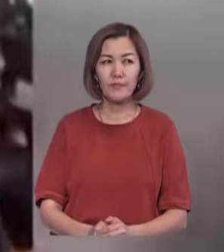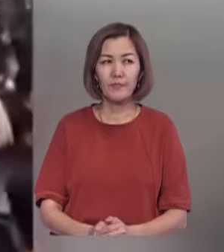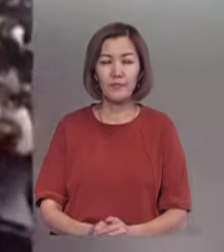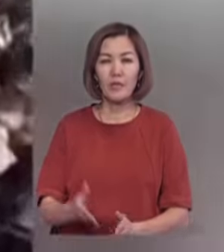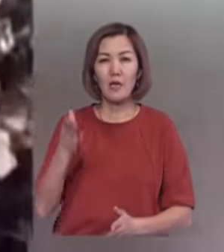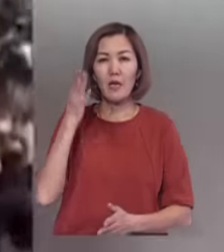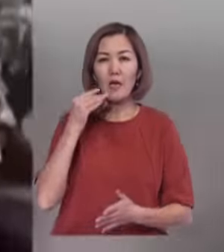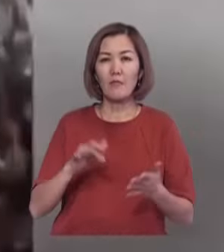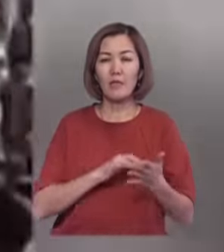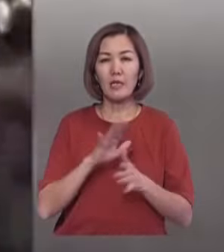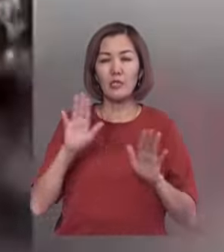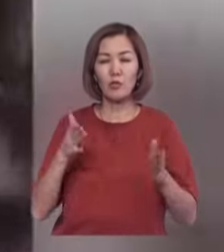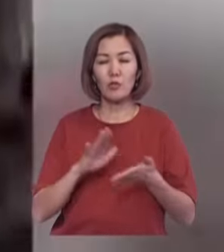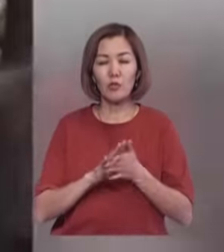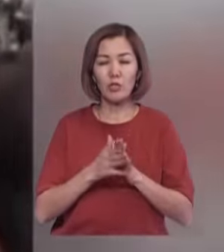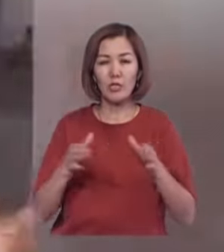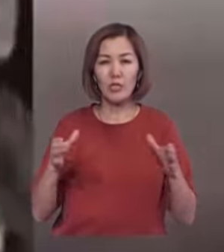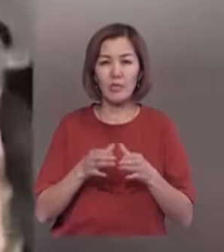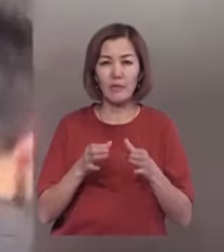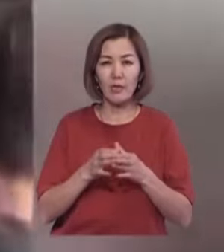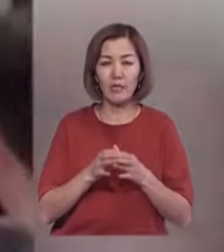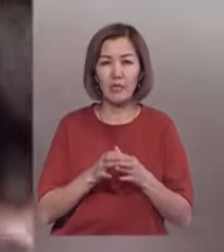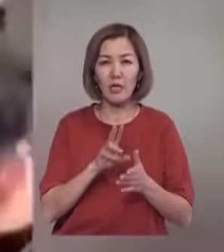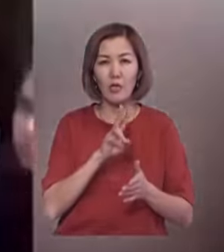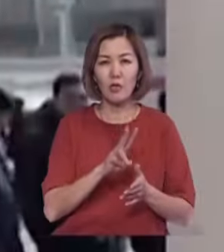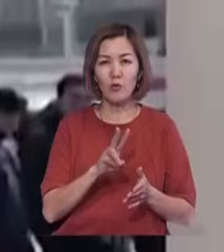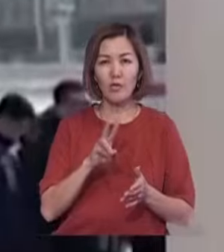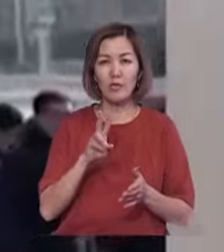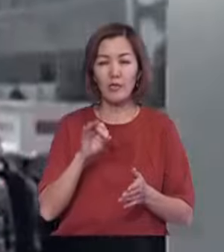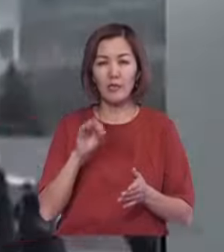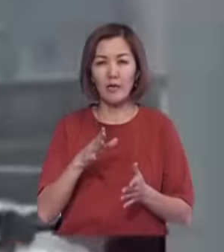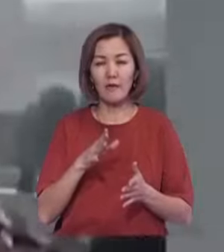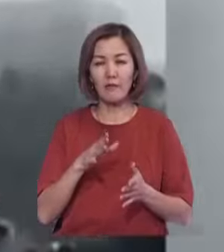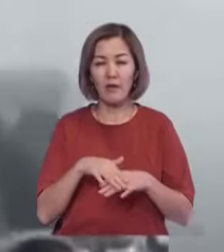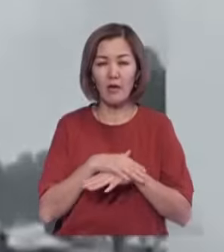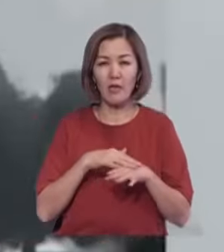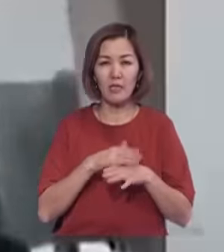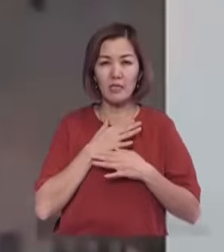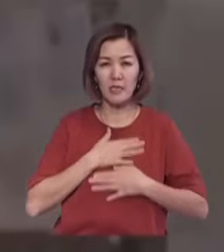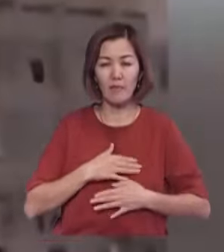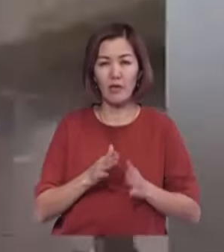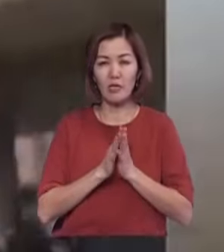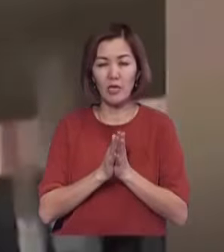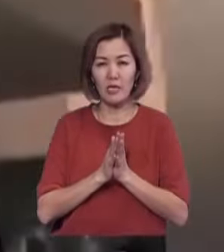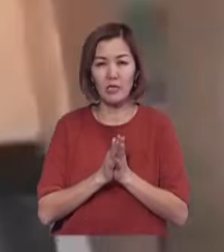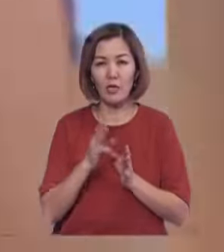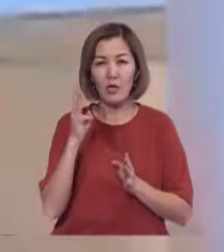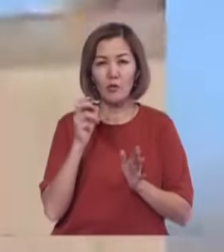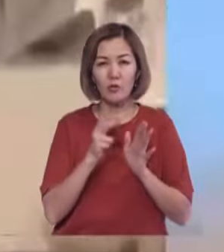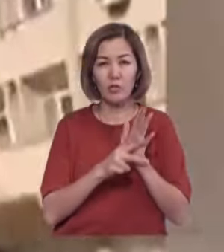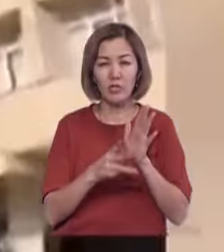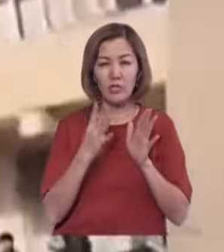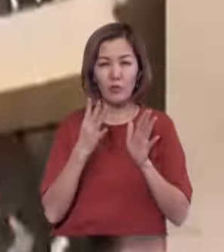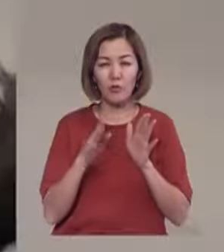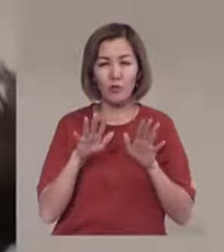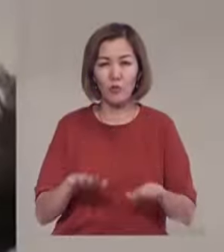Алматы қаласы төтенше жағдайлар департаменті басшысы Нұрлан Атығаев та тербелістен соң жұртты сабырға шақырды. Қала бойынша 384 қабылдау